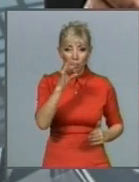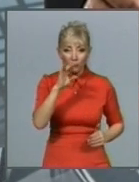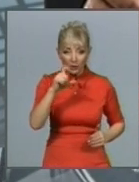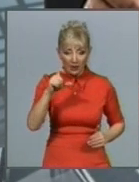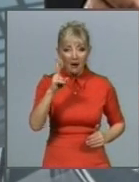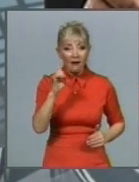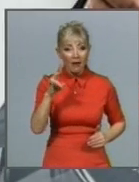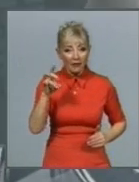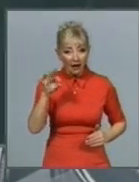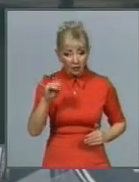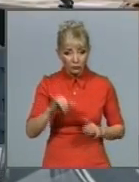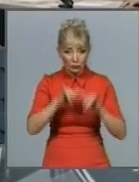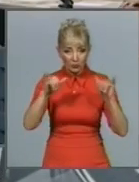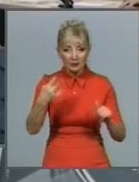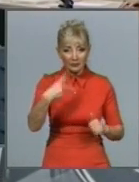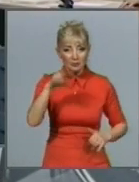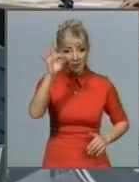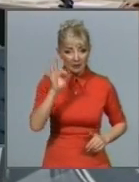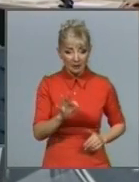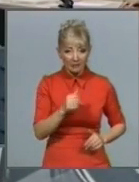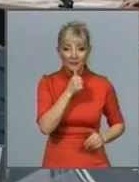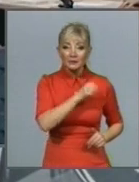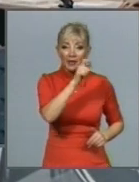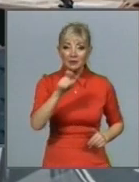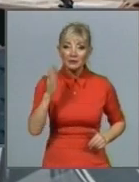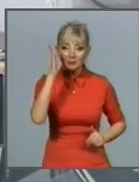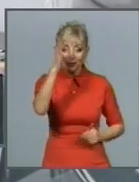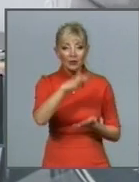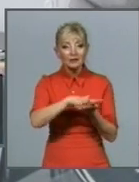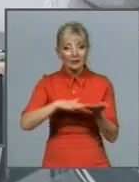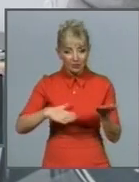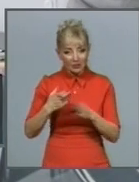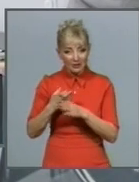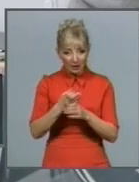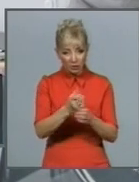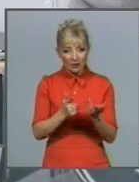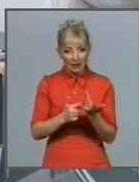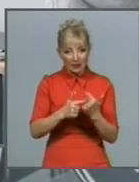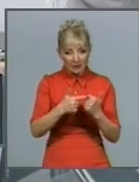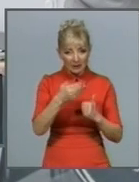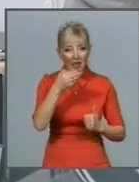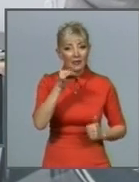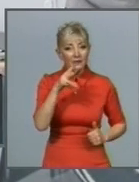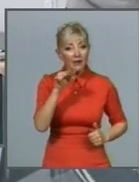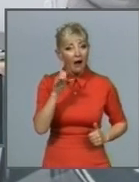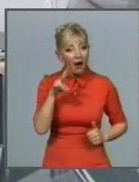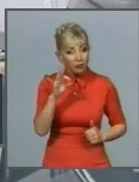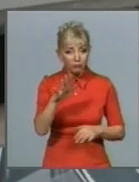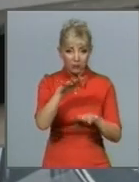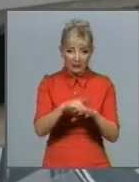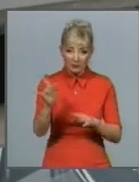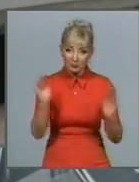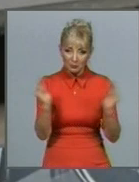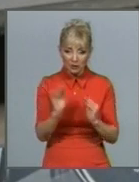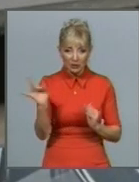на 20%. Експерти прогнозують подальше скорочення кількості філій банків. Вони стануть меншими за